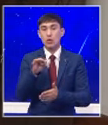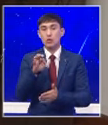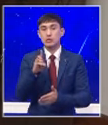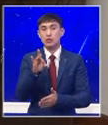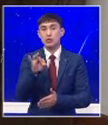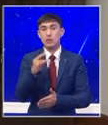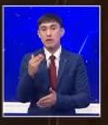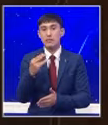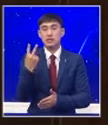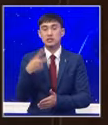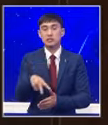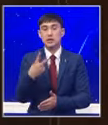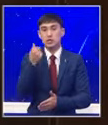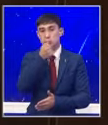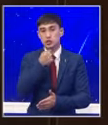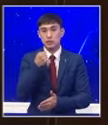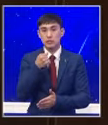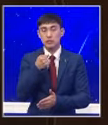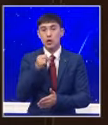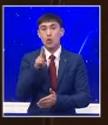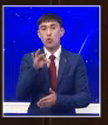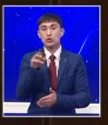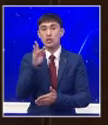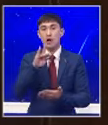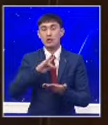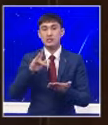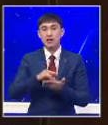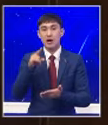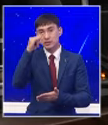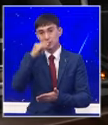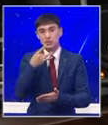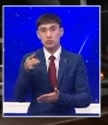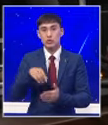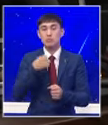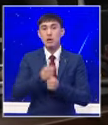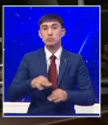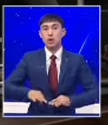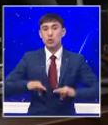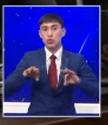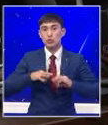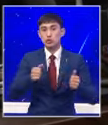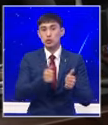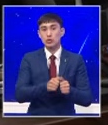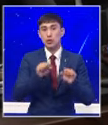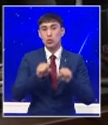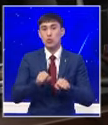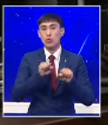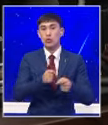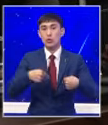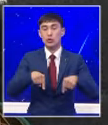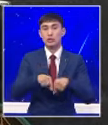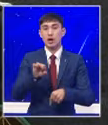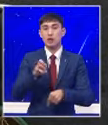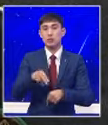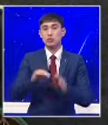Оразәлі Күлімбаев. 2022 жылы Қосшы қаласындағы Қазақстан Республикасы бас прокуратурасының жанындағы құқық қорғау органдары